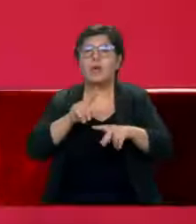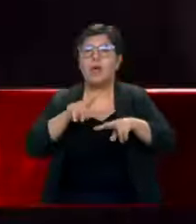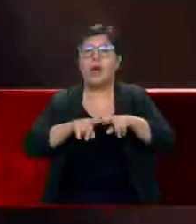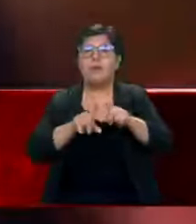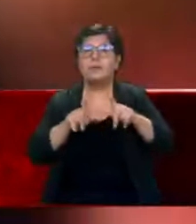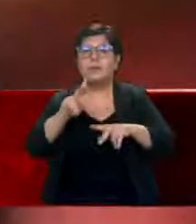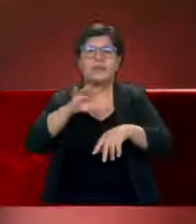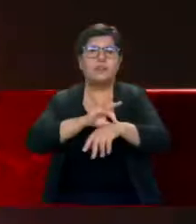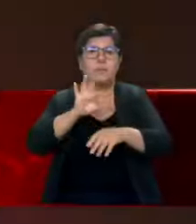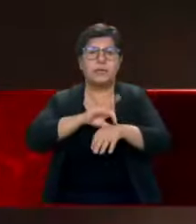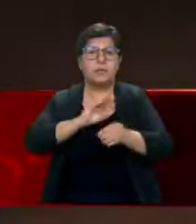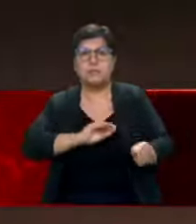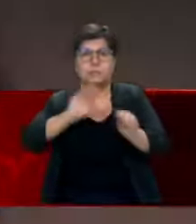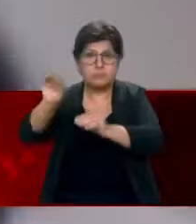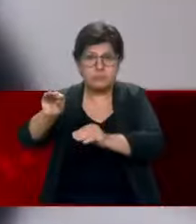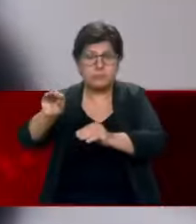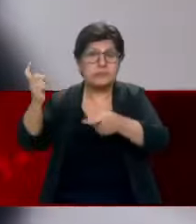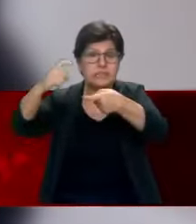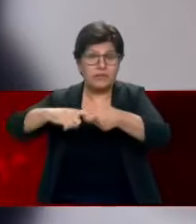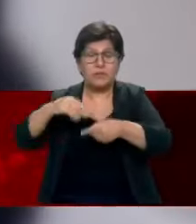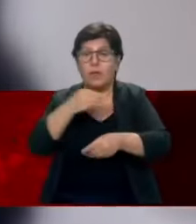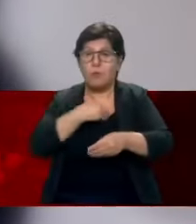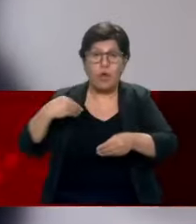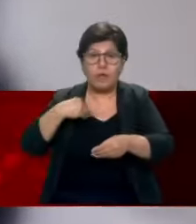karar verildi. Önümüzdeki günlerde adli tıpta